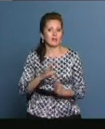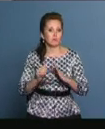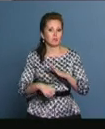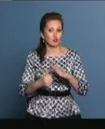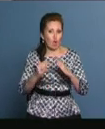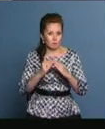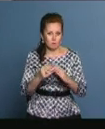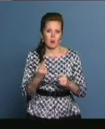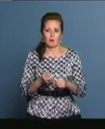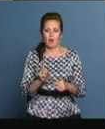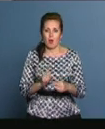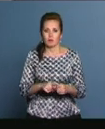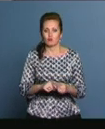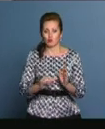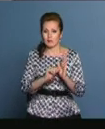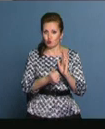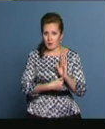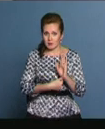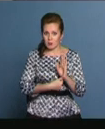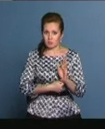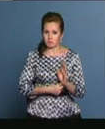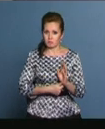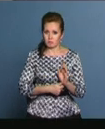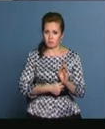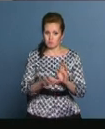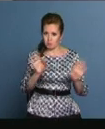вот из 16 претендентов было